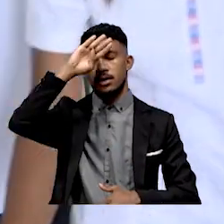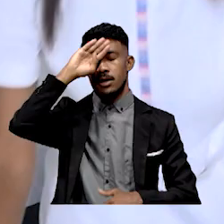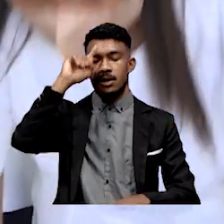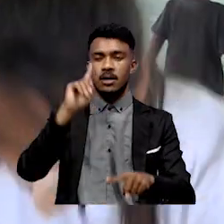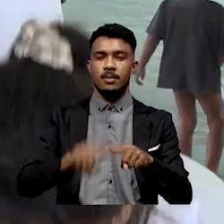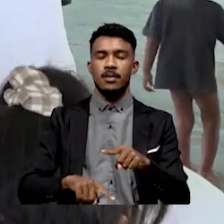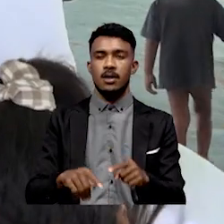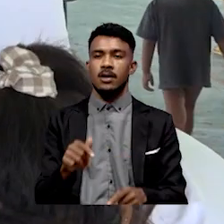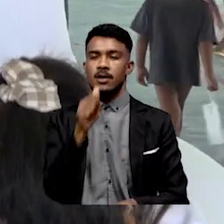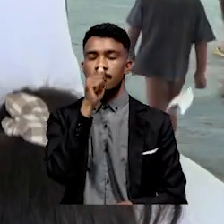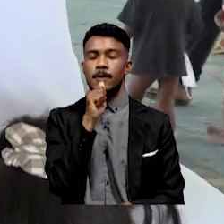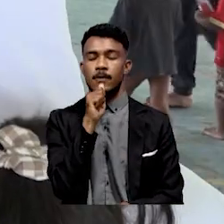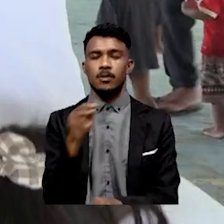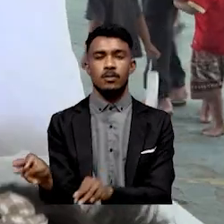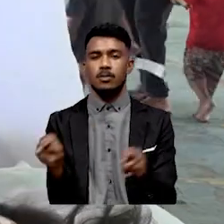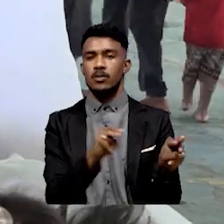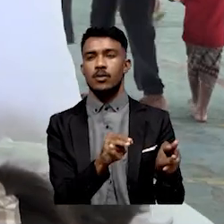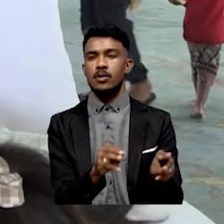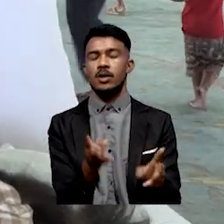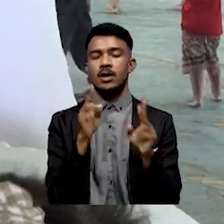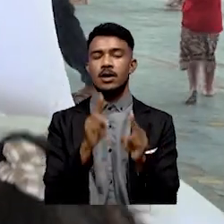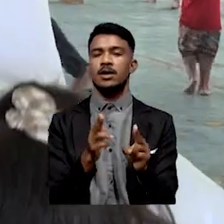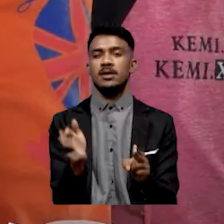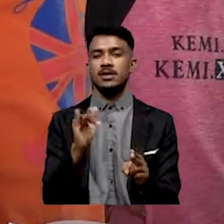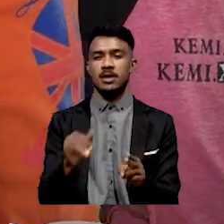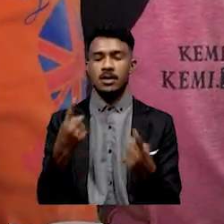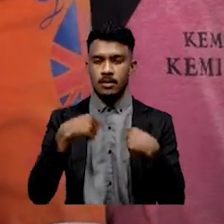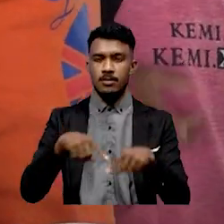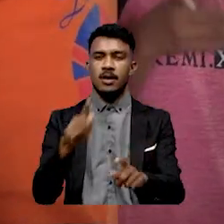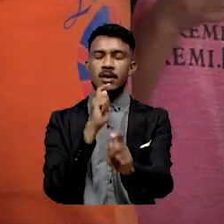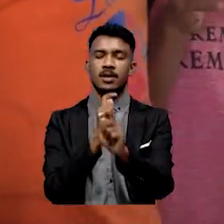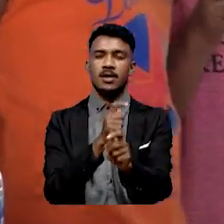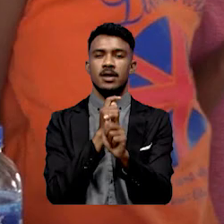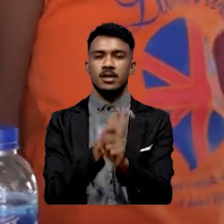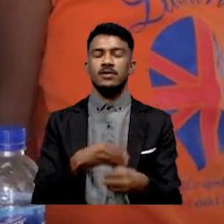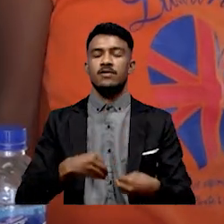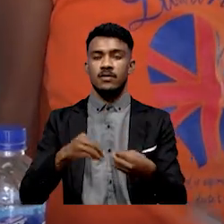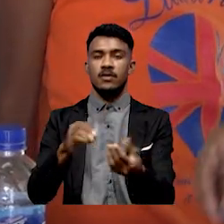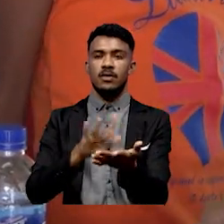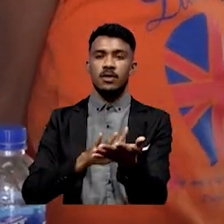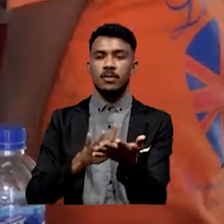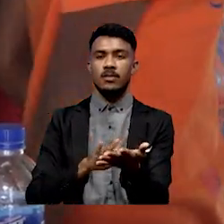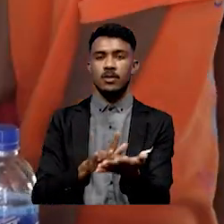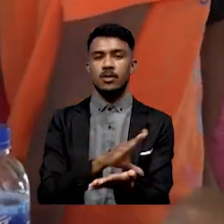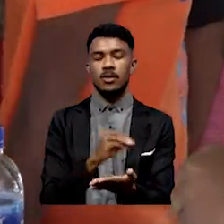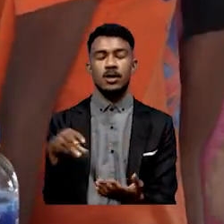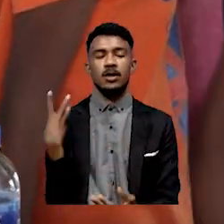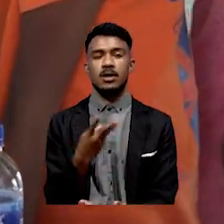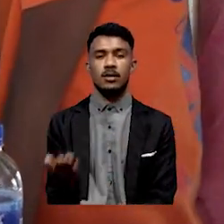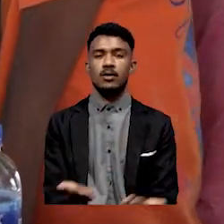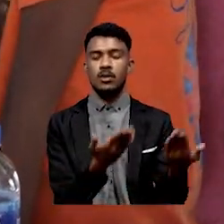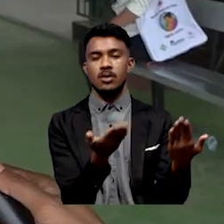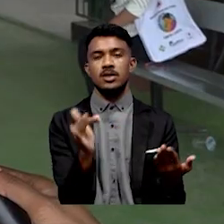kera sona sira bahal konsulta depois de sira persija observa ita haruka kera sba iheta sitolu ne